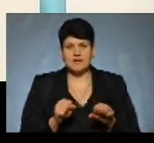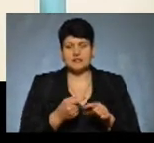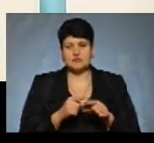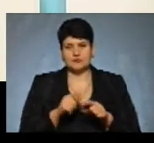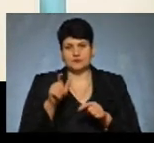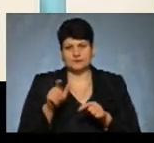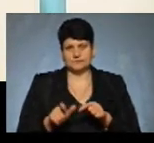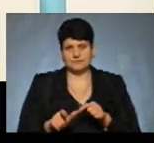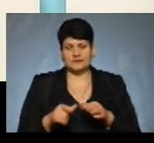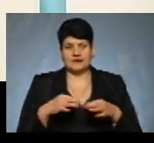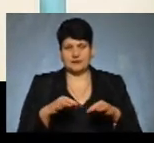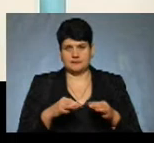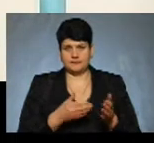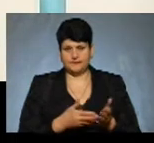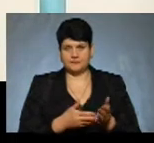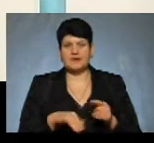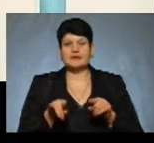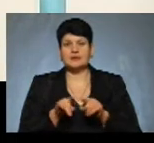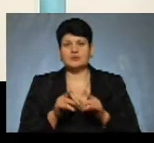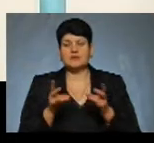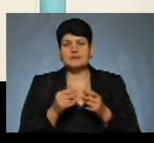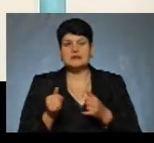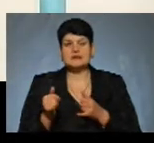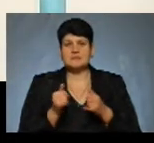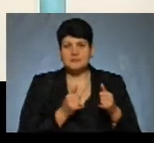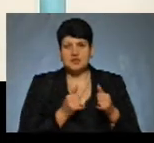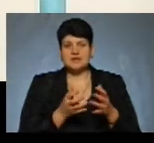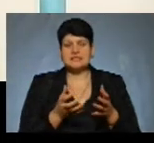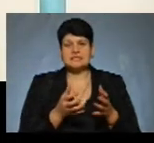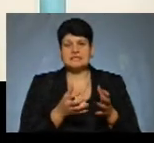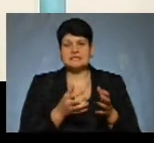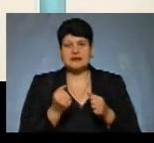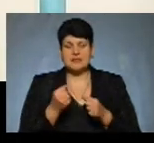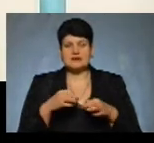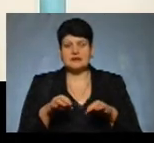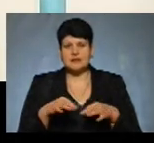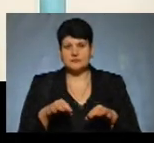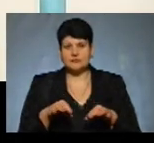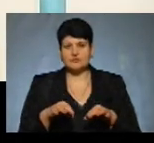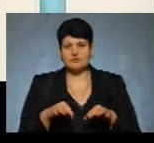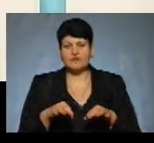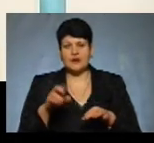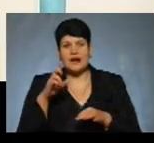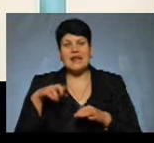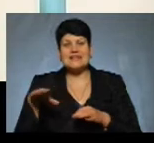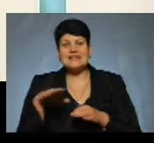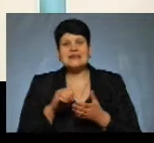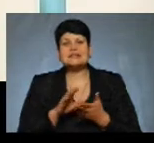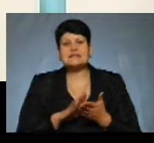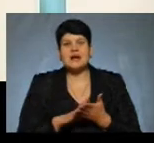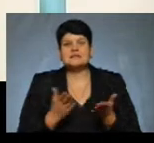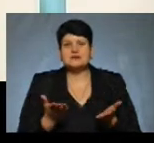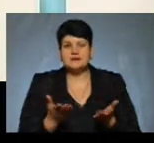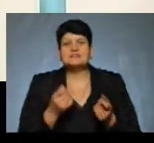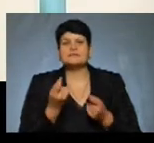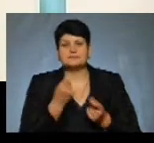даний транспортний засіб. І також треба забезпечити зняття іменно даного транспортного засобу в країні реєстрації з обліку.